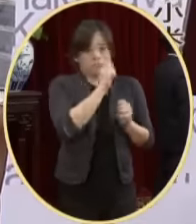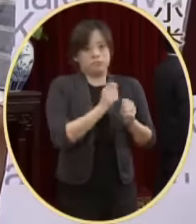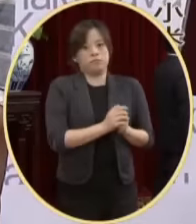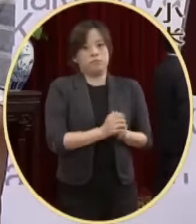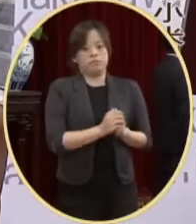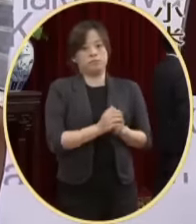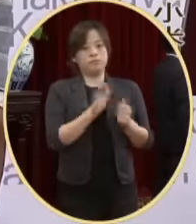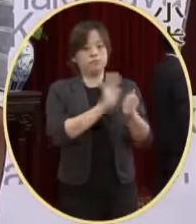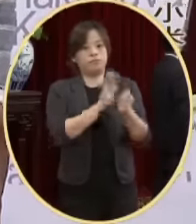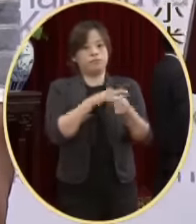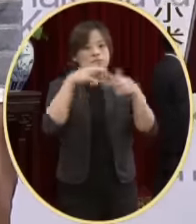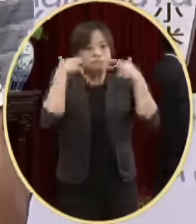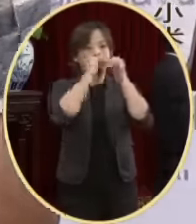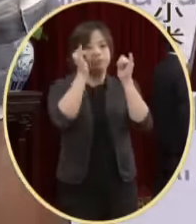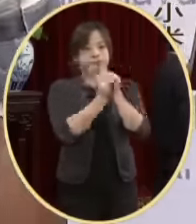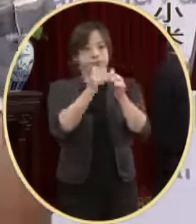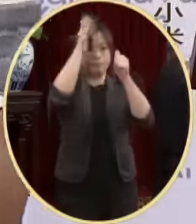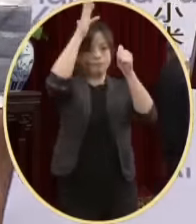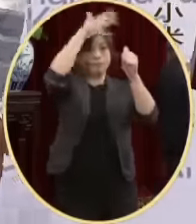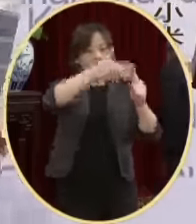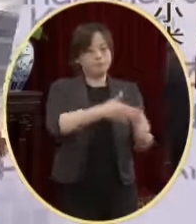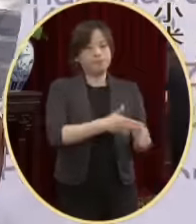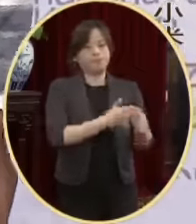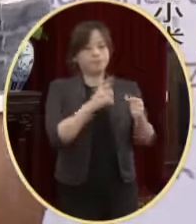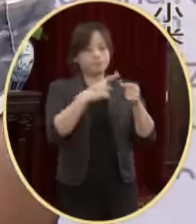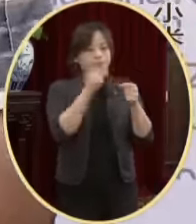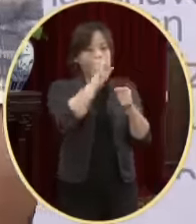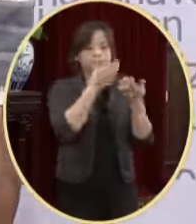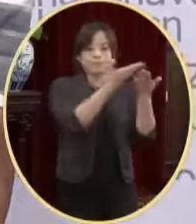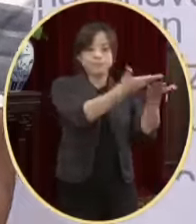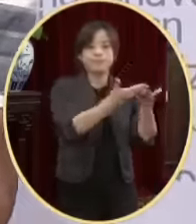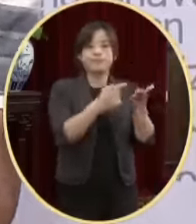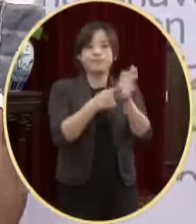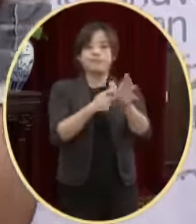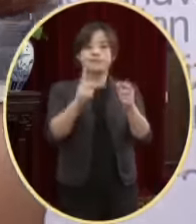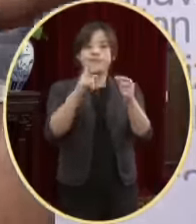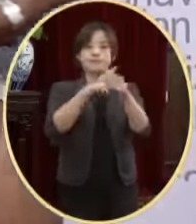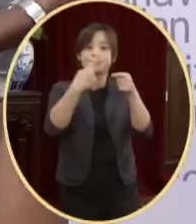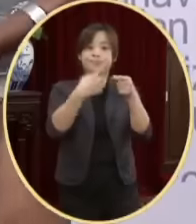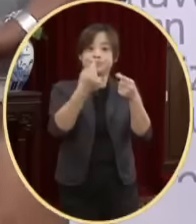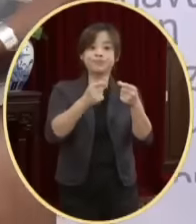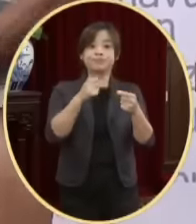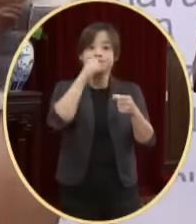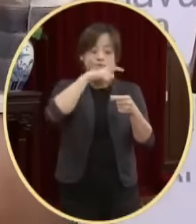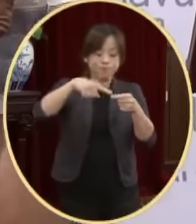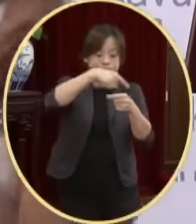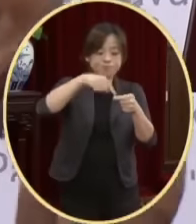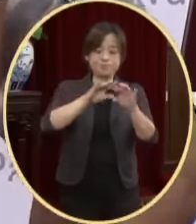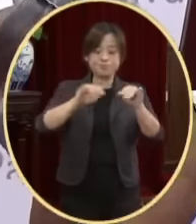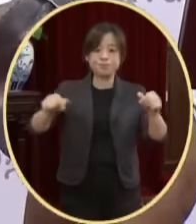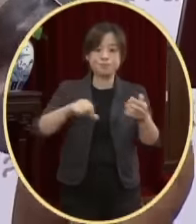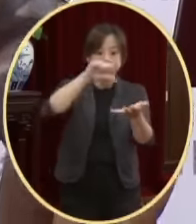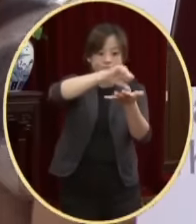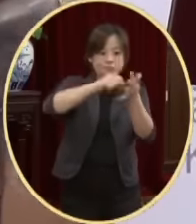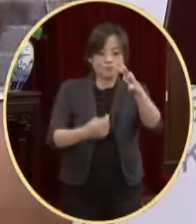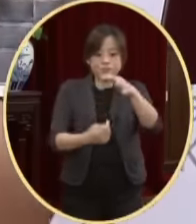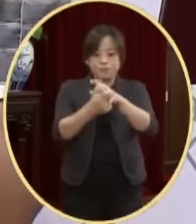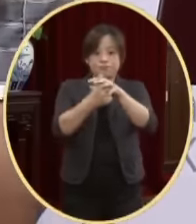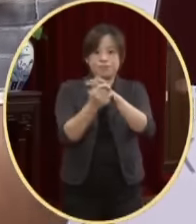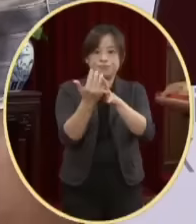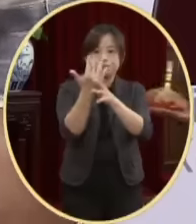实原住民族历史正义与转型正义，要像这小米一样。在台湾这块土地生根发